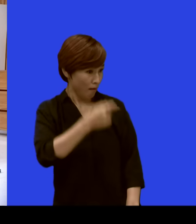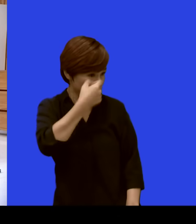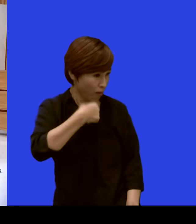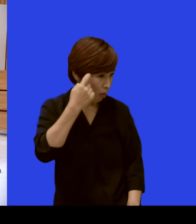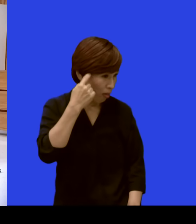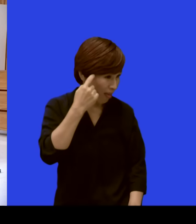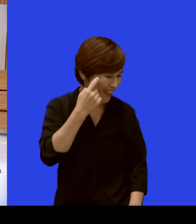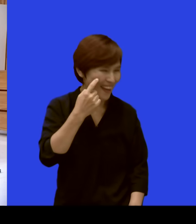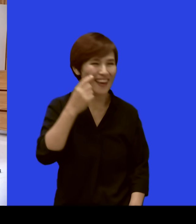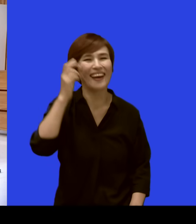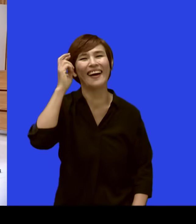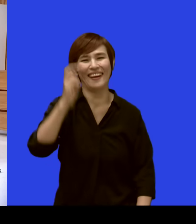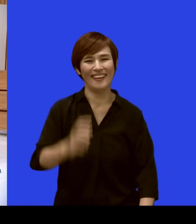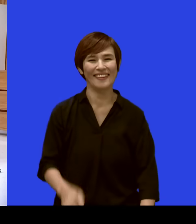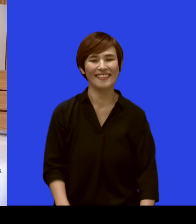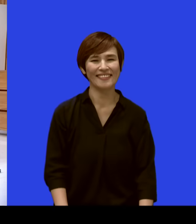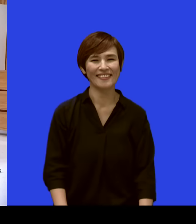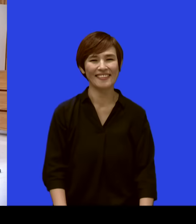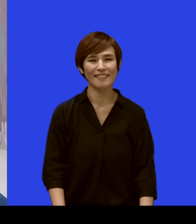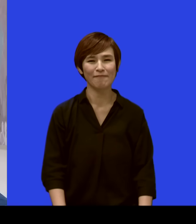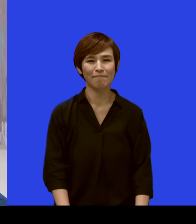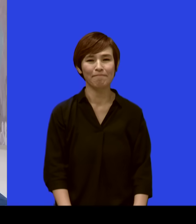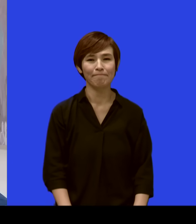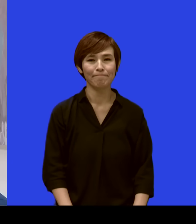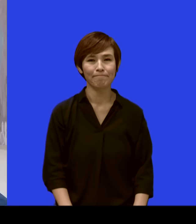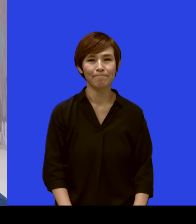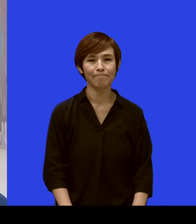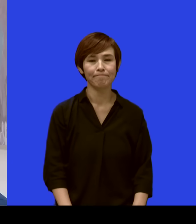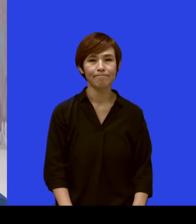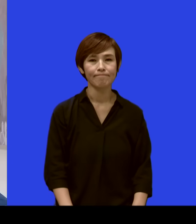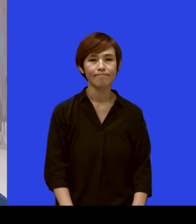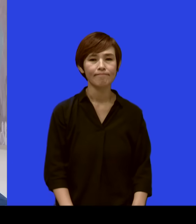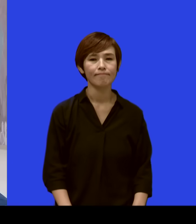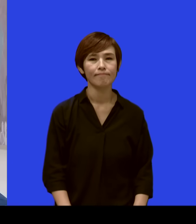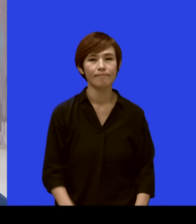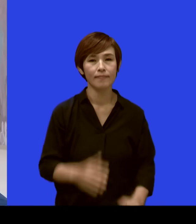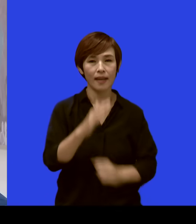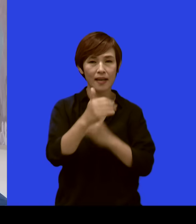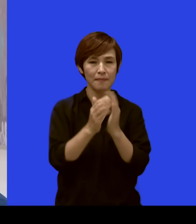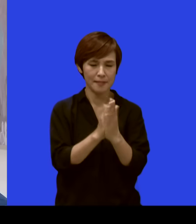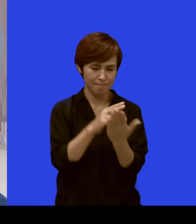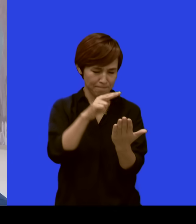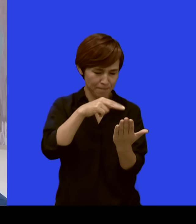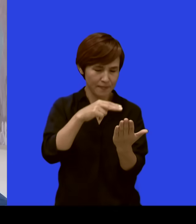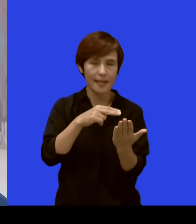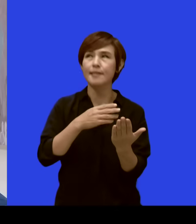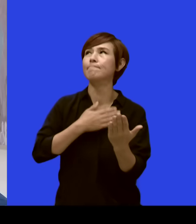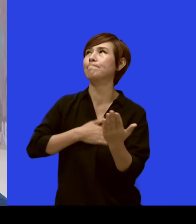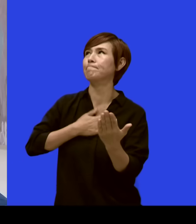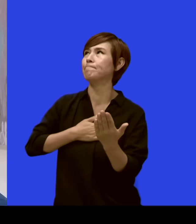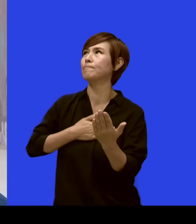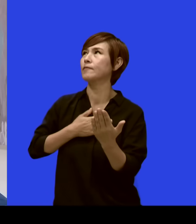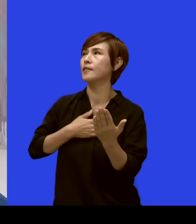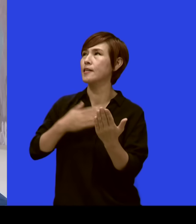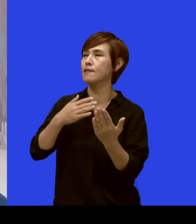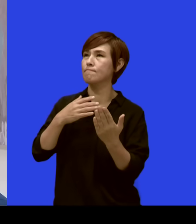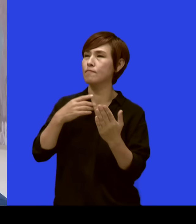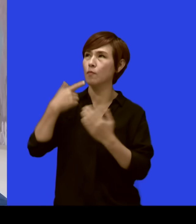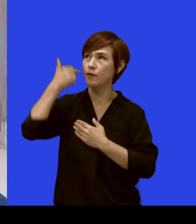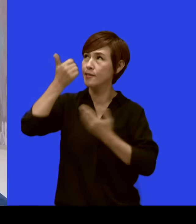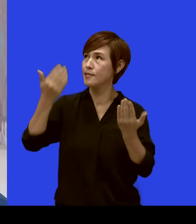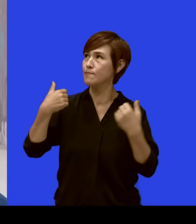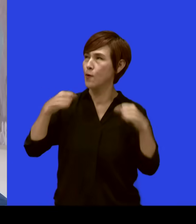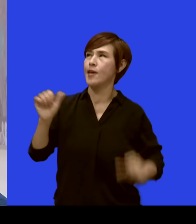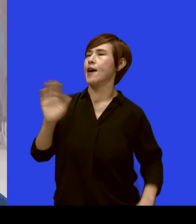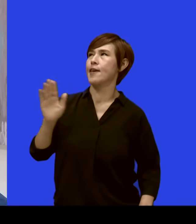아침에 중년의 아저씨가 와가지고 눈물 범벅. 근데 제가 그날 말씀을 읽으면서 하나님 제가 다시는 그만둔단 말 안 하겠습니다.